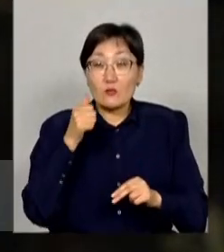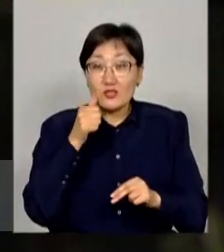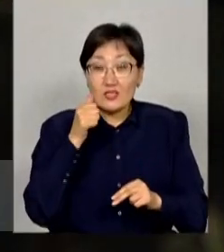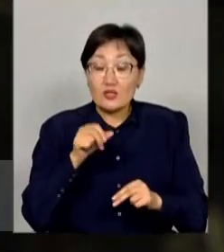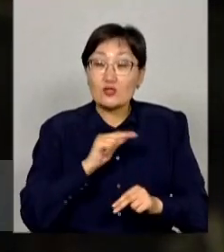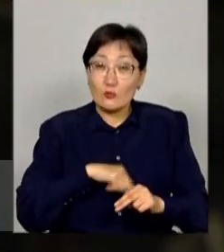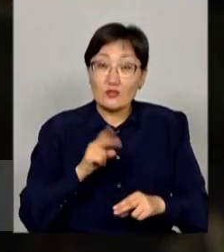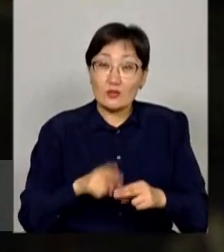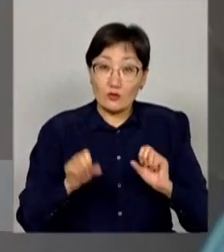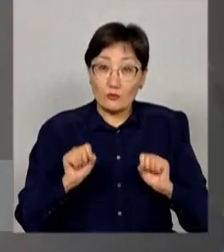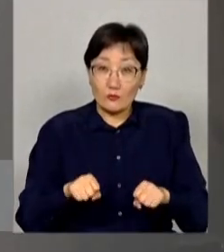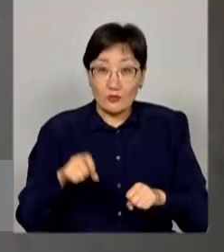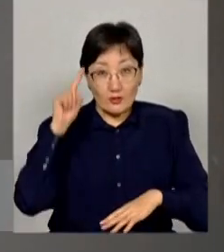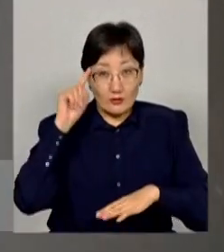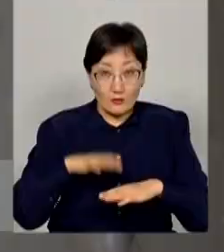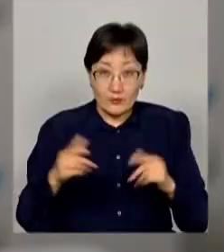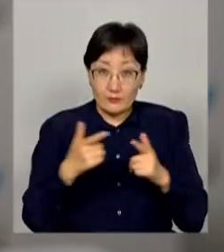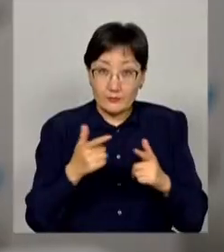қалады, деді облыс әкімі.